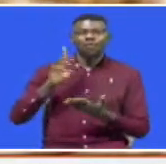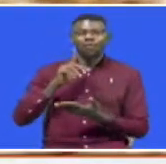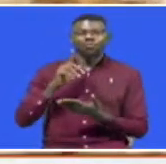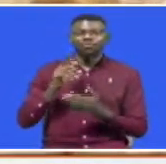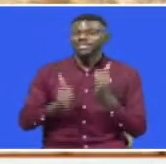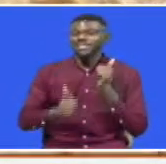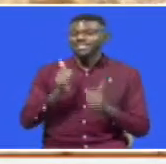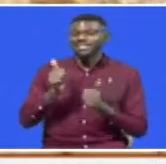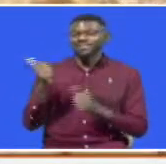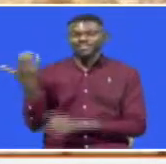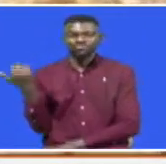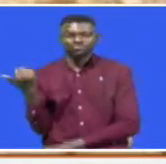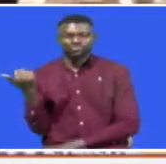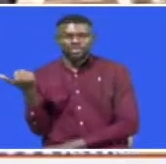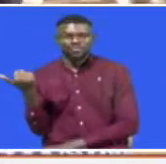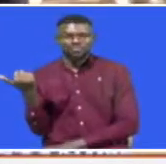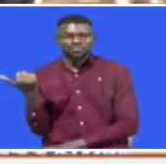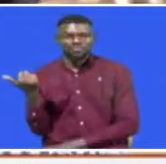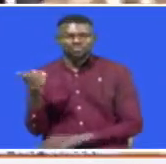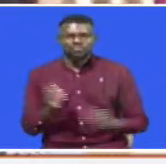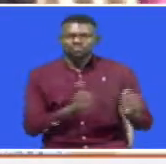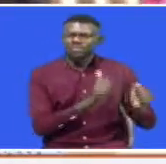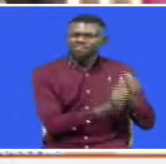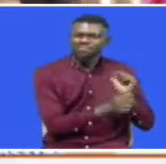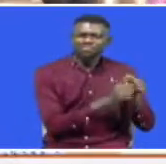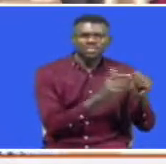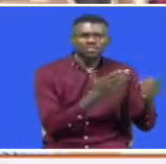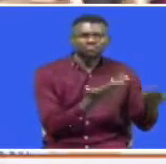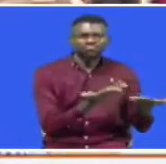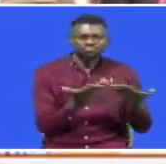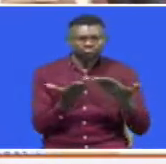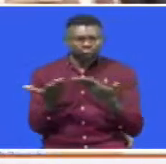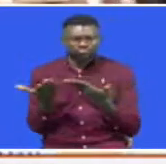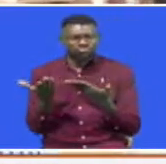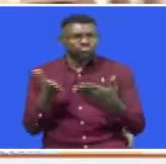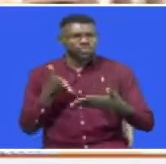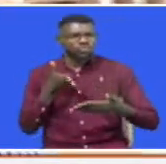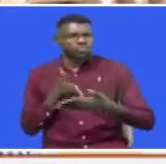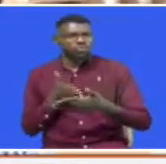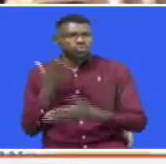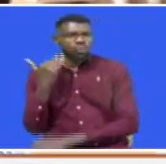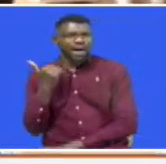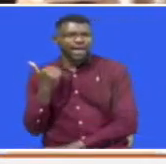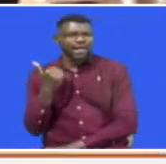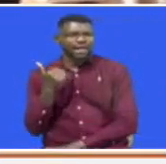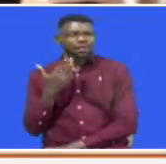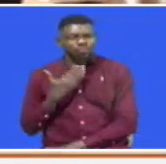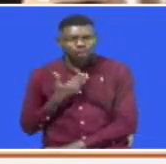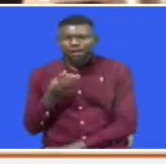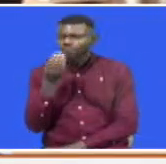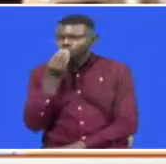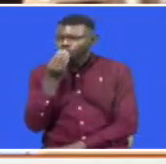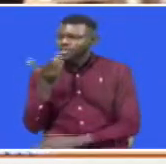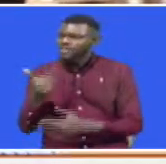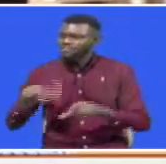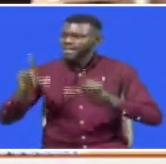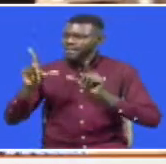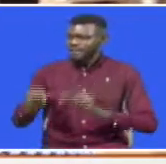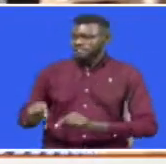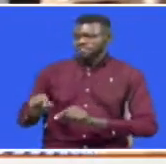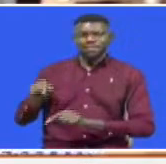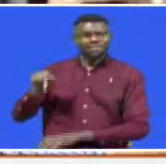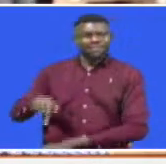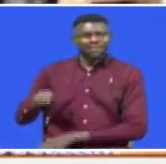serikali, ni nini hiyo inafanya mahindi suiriwe? Huku sisi tunaenda kutafuta mahindi ili chakula isuke nchini kwetu iwe